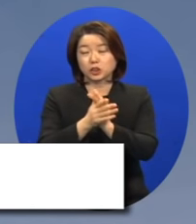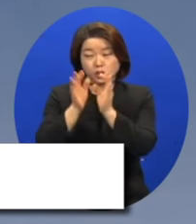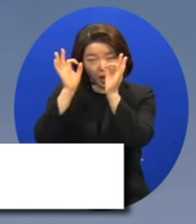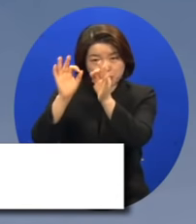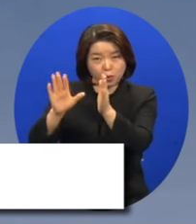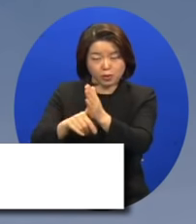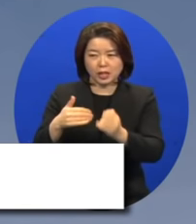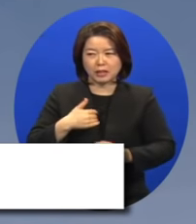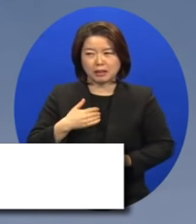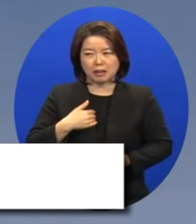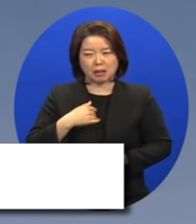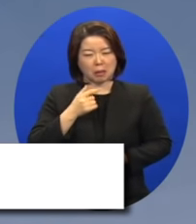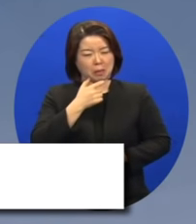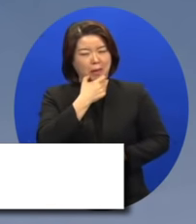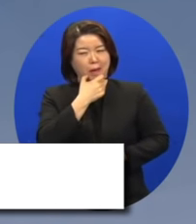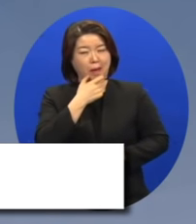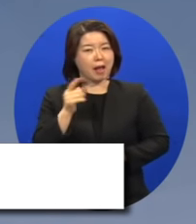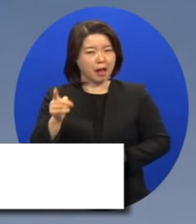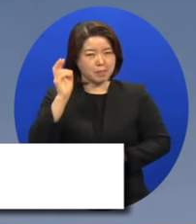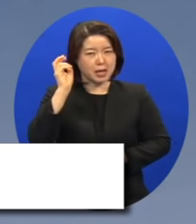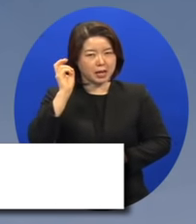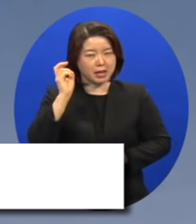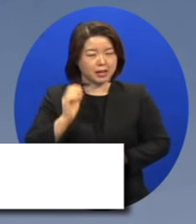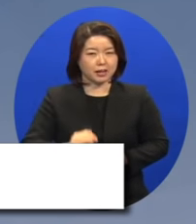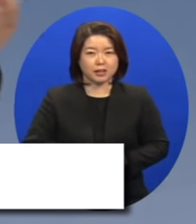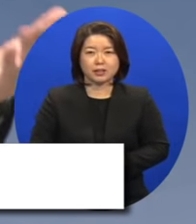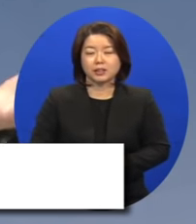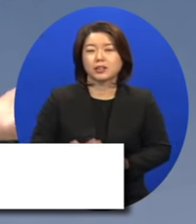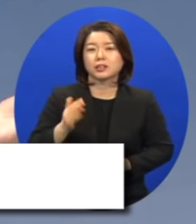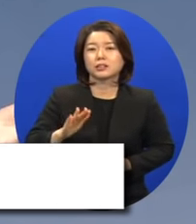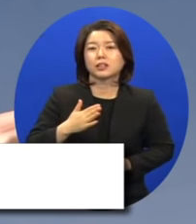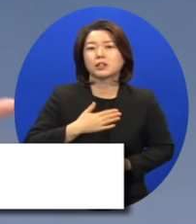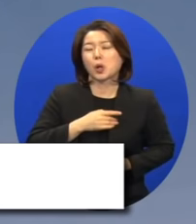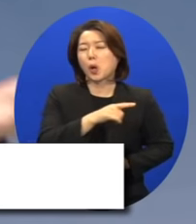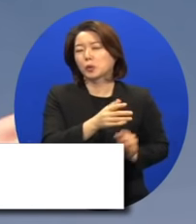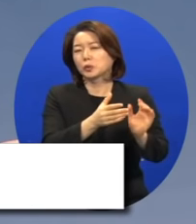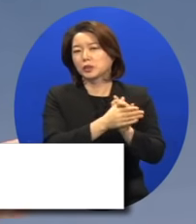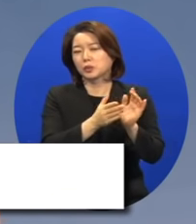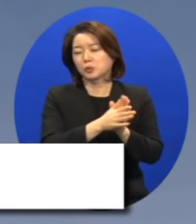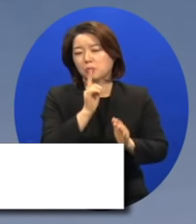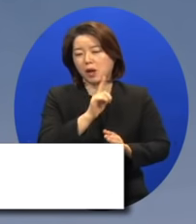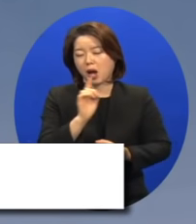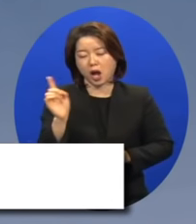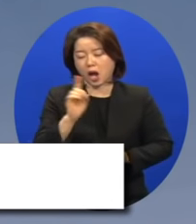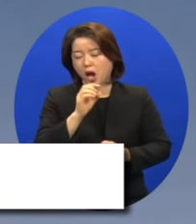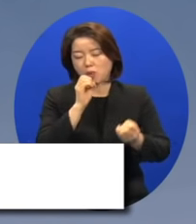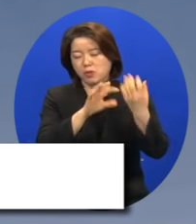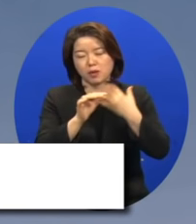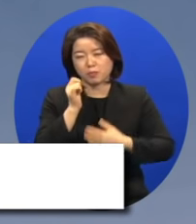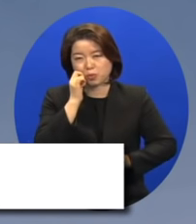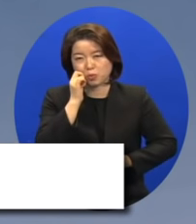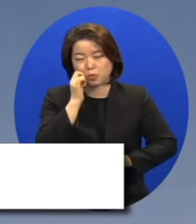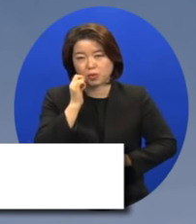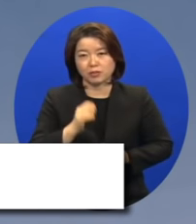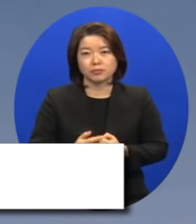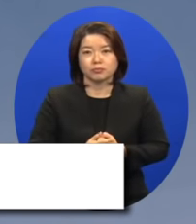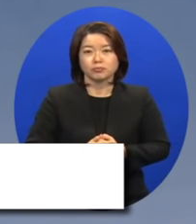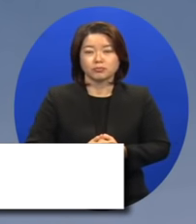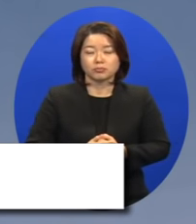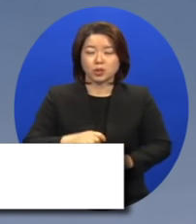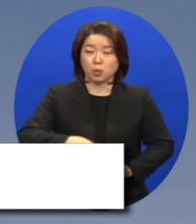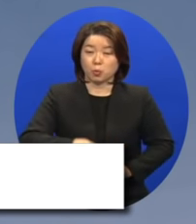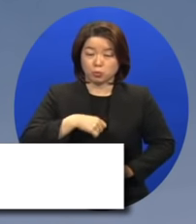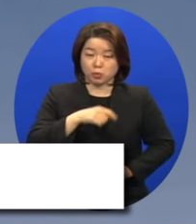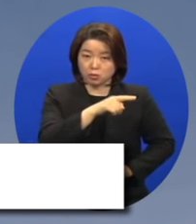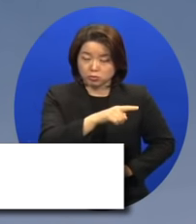내가 그친구에게눈엣가시였던것같다.하지만나는 그가한말에아무말도할수없었다 .솔직히,